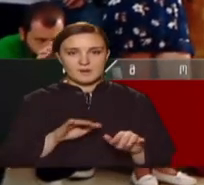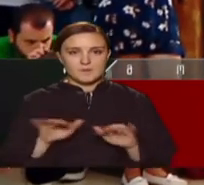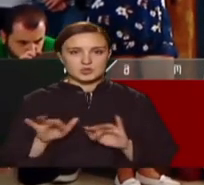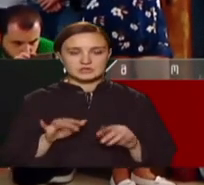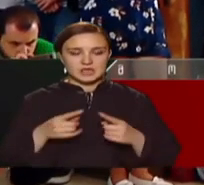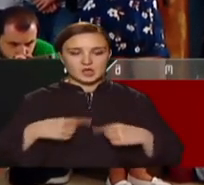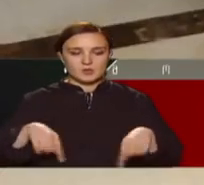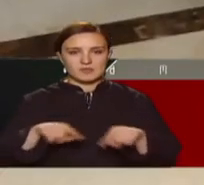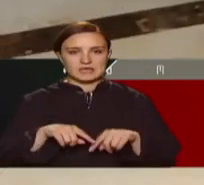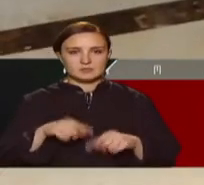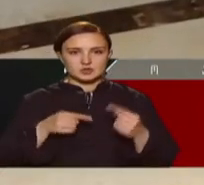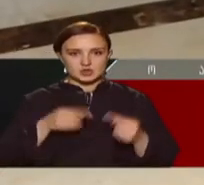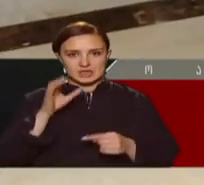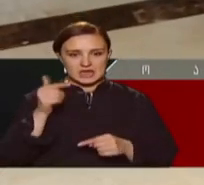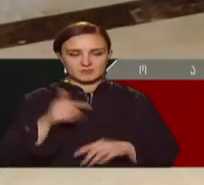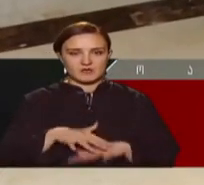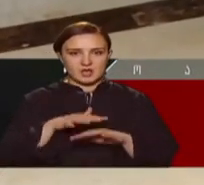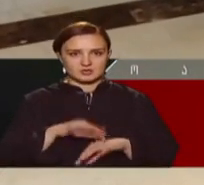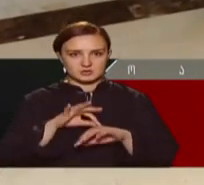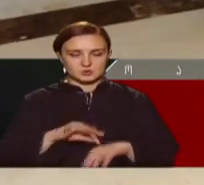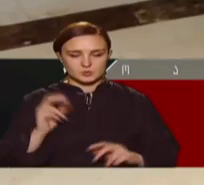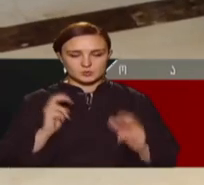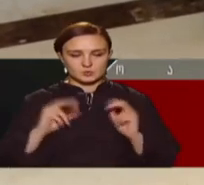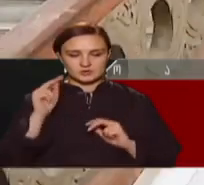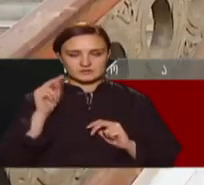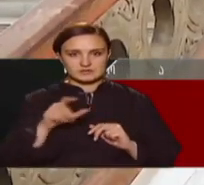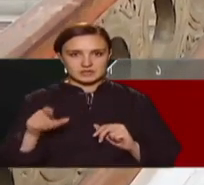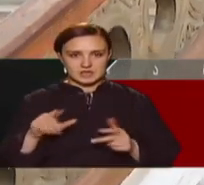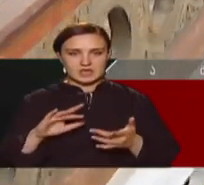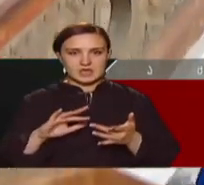განათლებისთვის აქციებს მართავს, იმის მიუხედავად, რომ უნივერსიტეტმა სწავლების